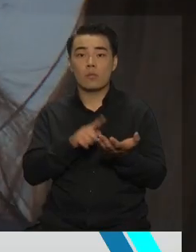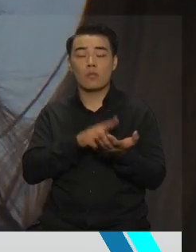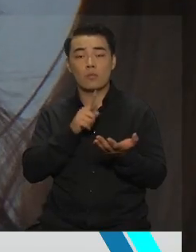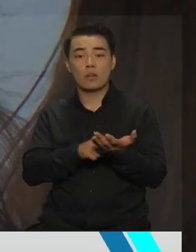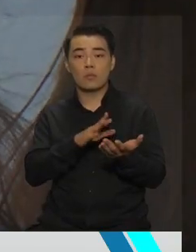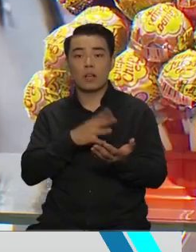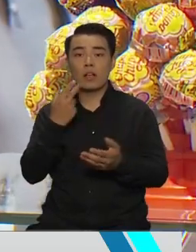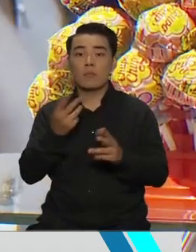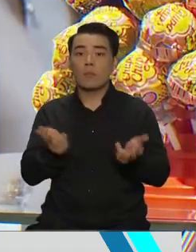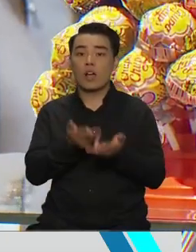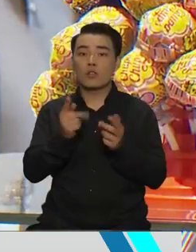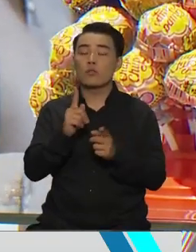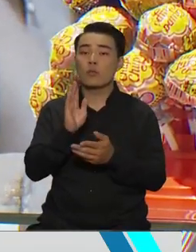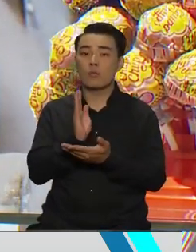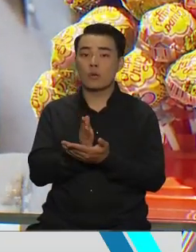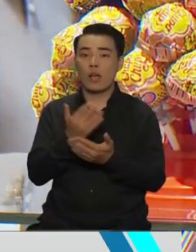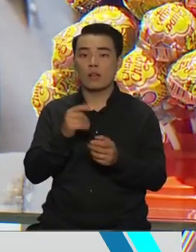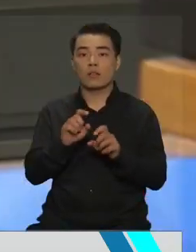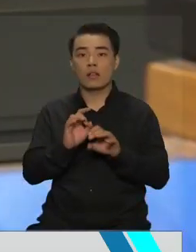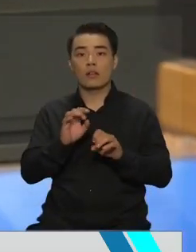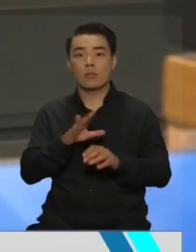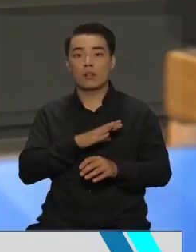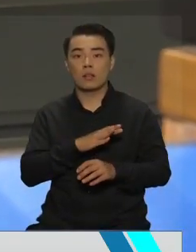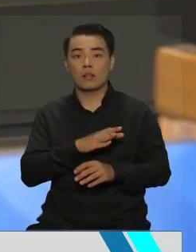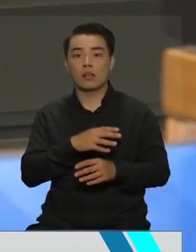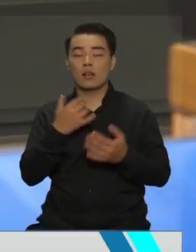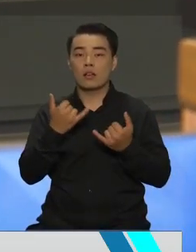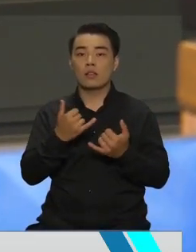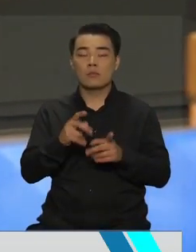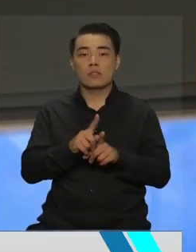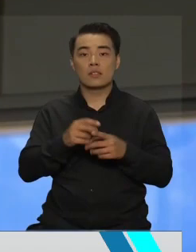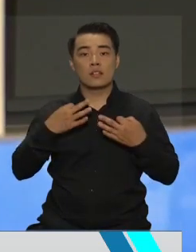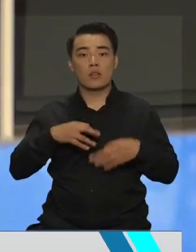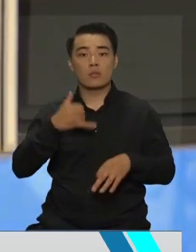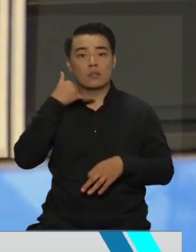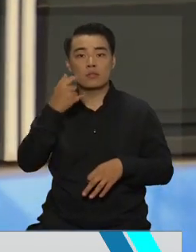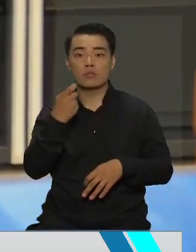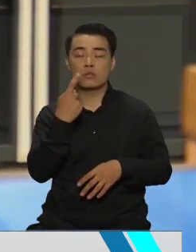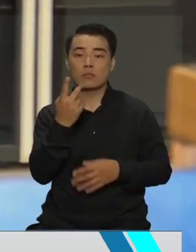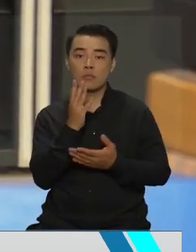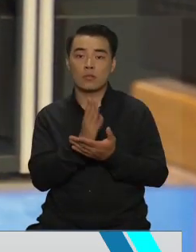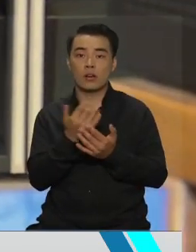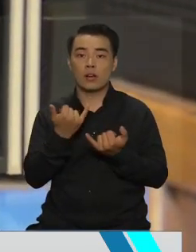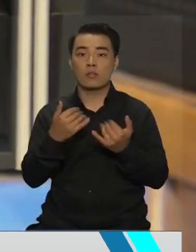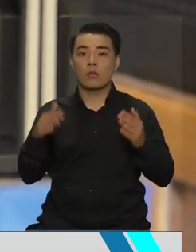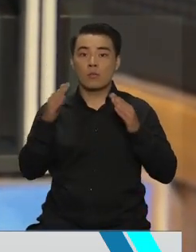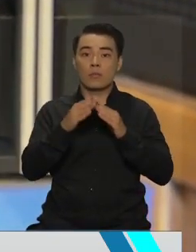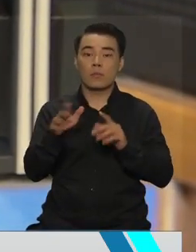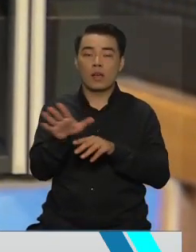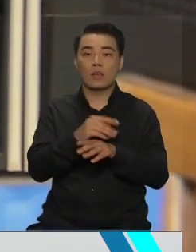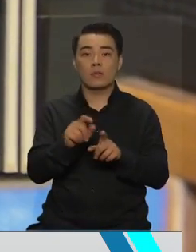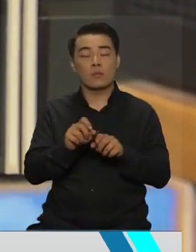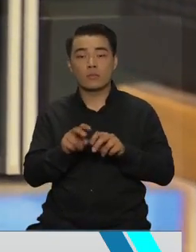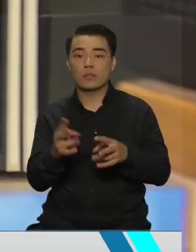қалса, саспай не істейтінін мүдірмей айтып берді. Звоним на 101. 101-ге хабарласамыз, ғимараты босатыңдар деп бәріне